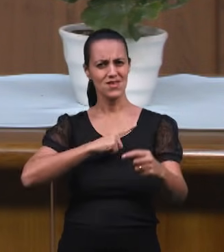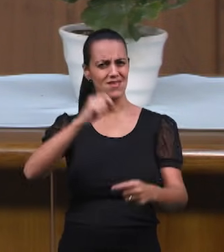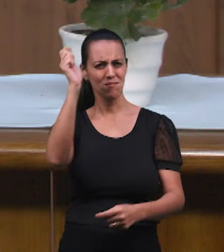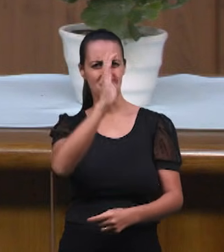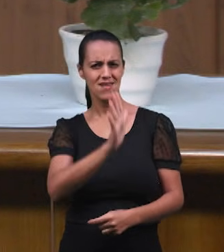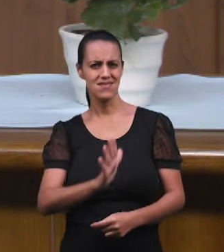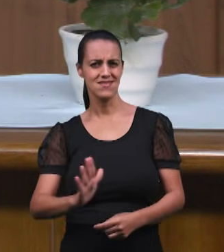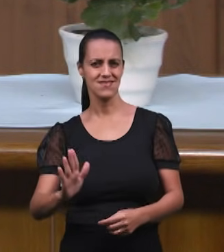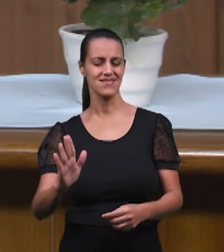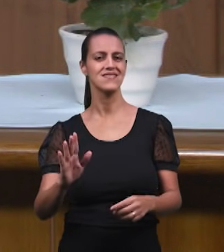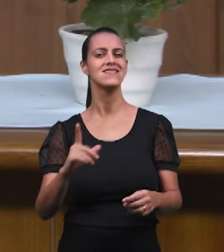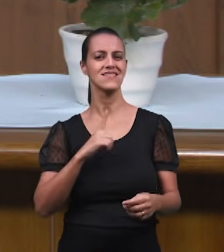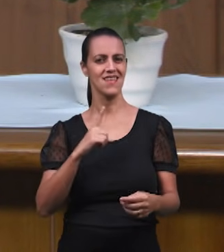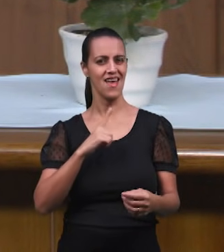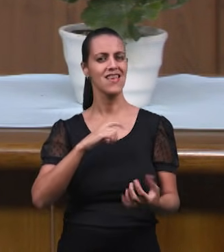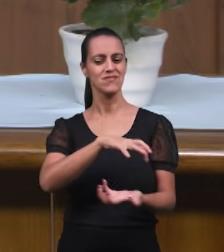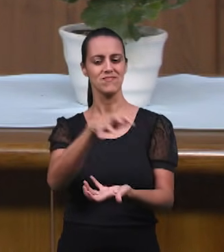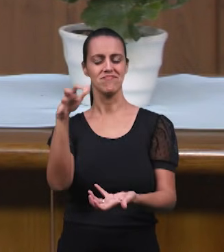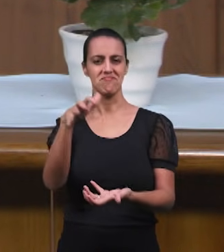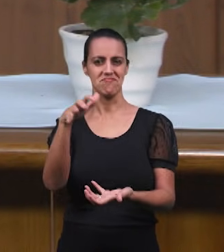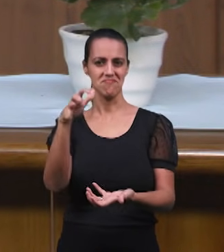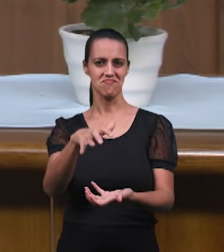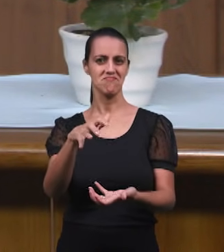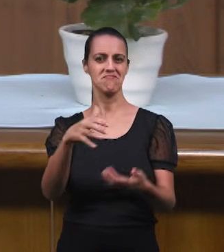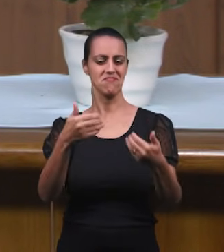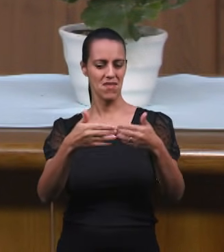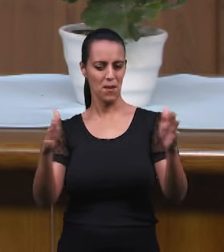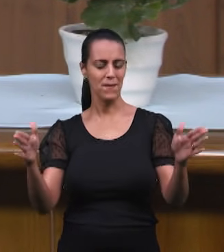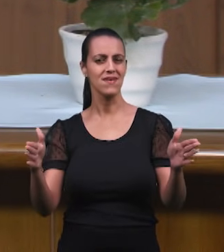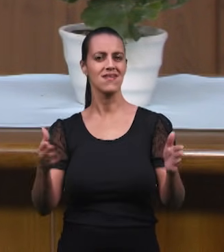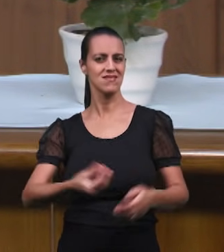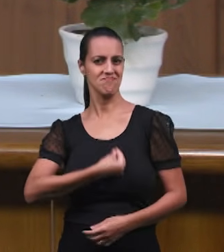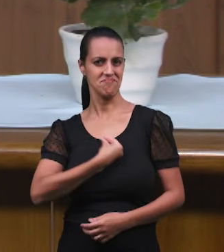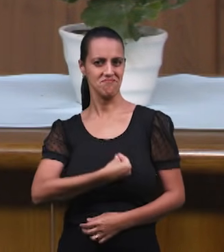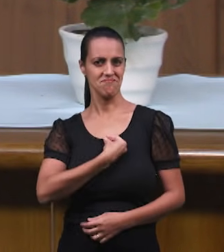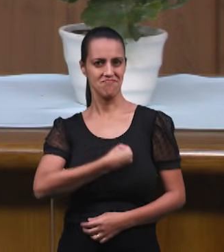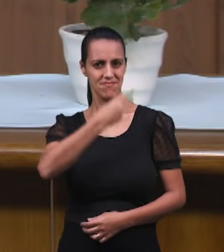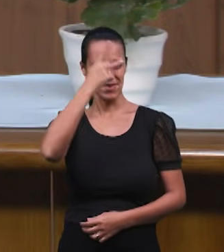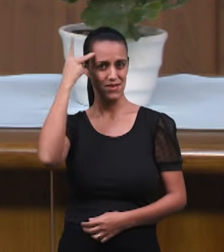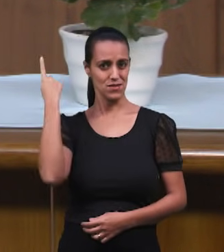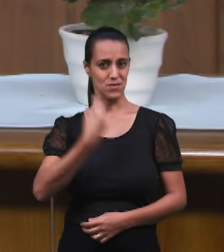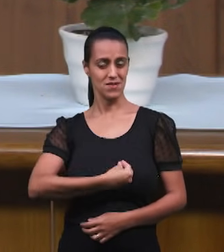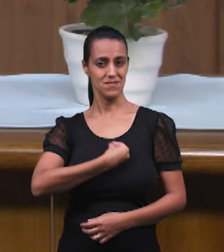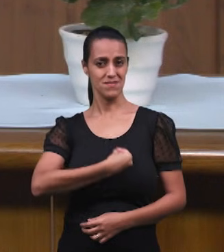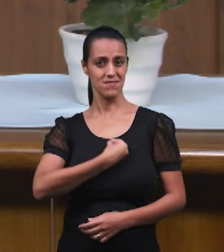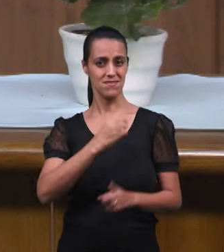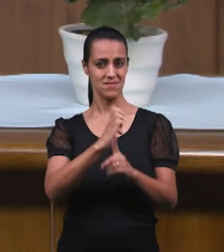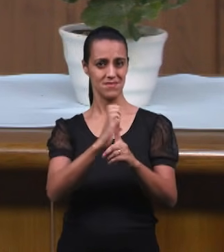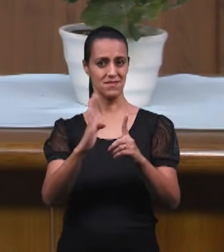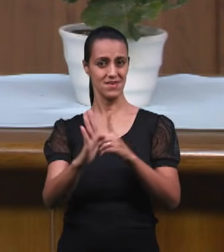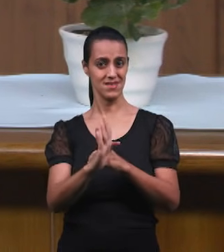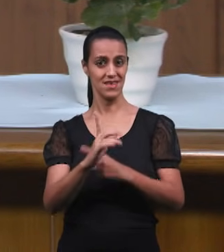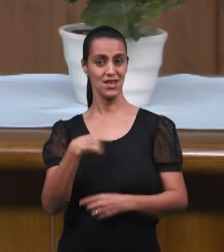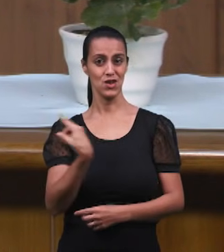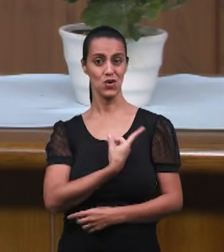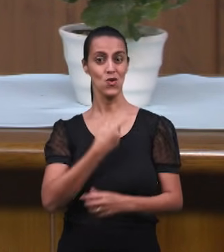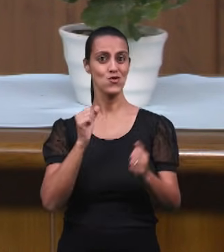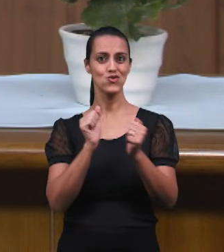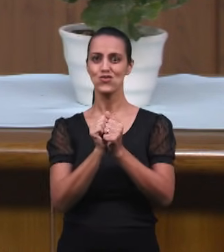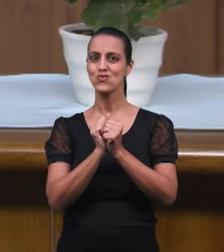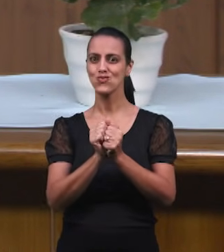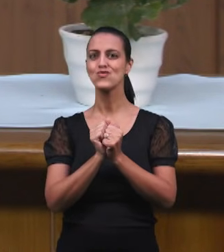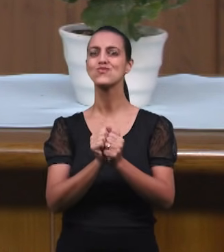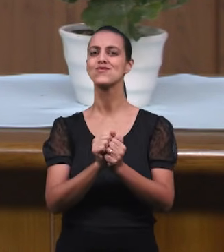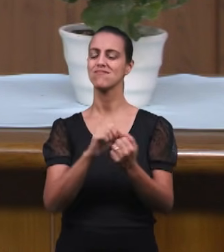qui sont ouvertes et participent présentiellement de l'école publique dominicale, nous allons être ensemble dans une seule